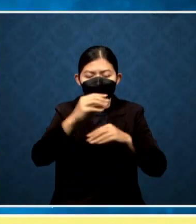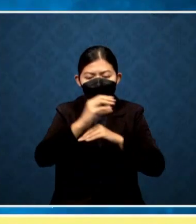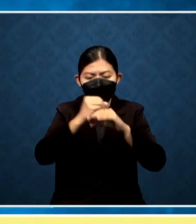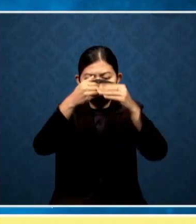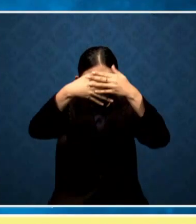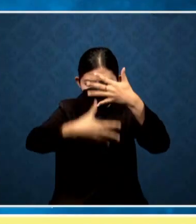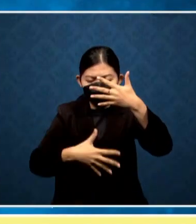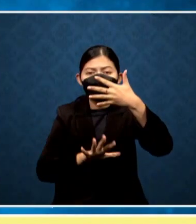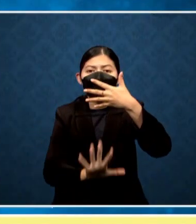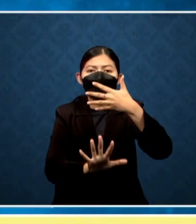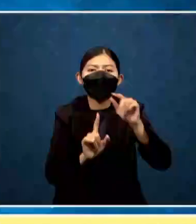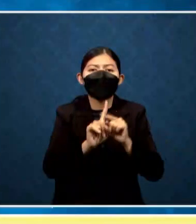อ่ามนดหนนะครั